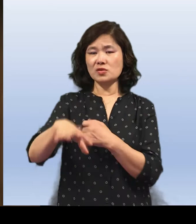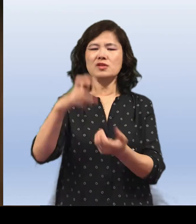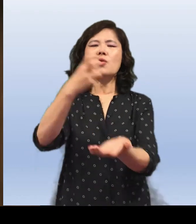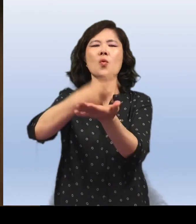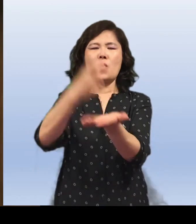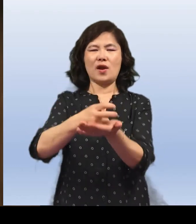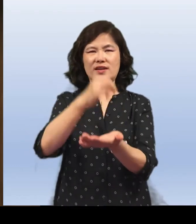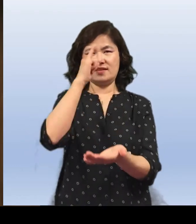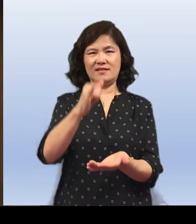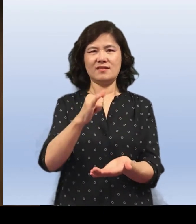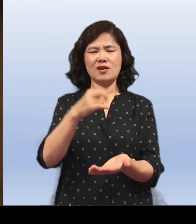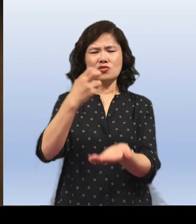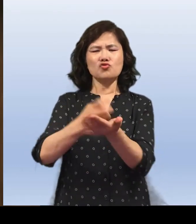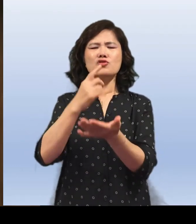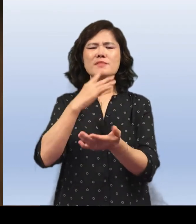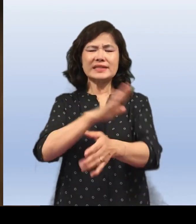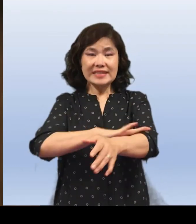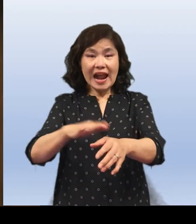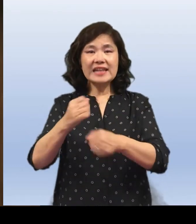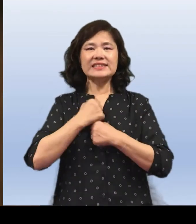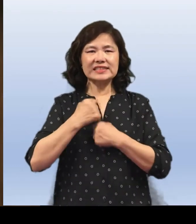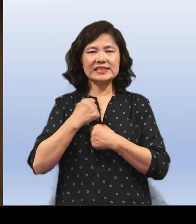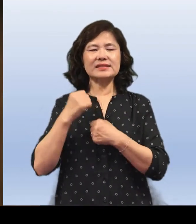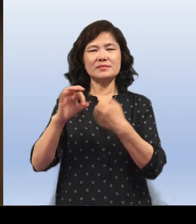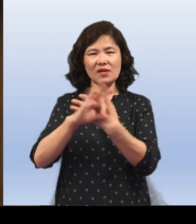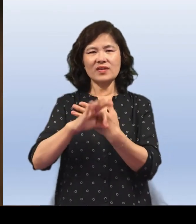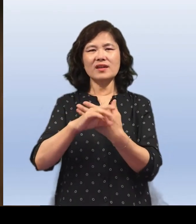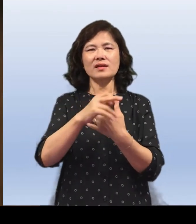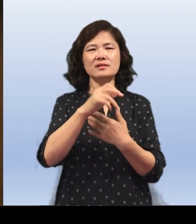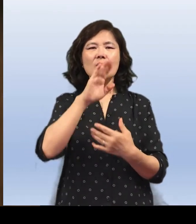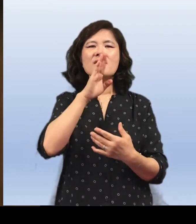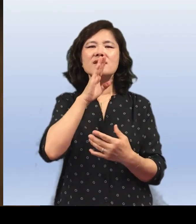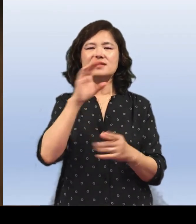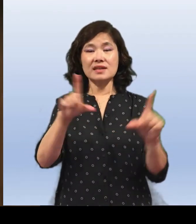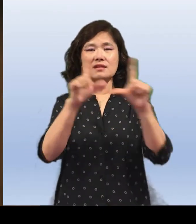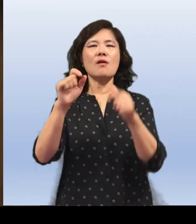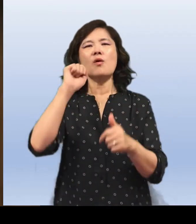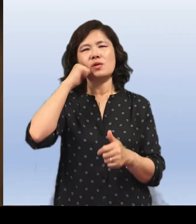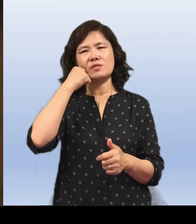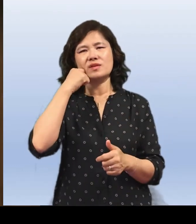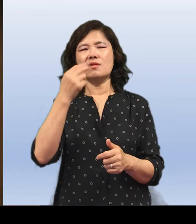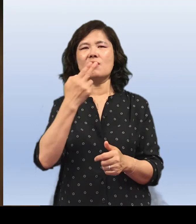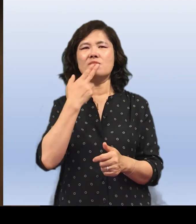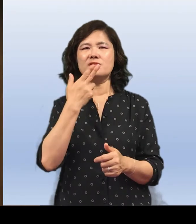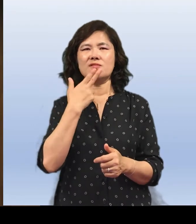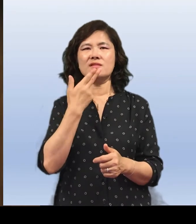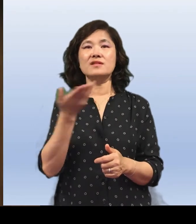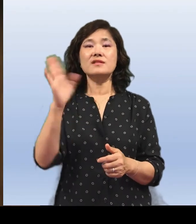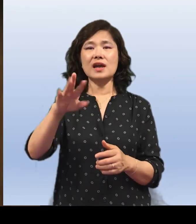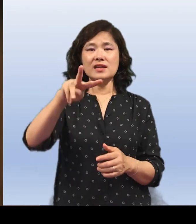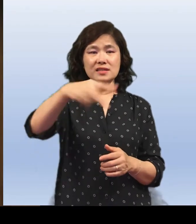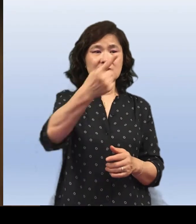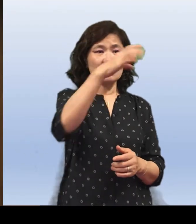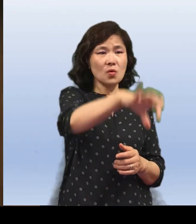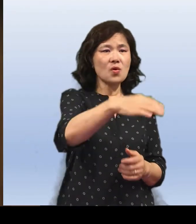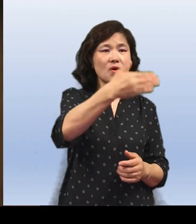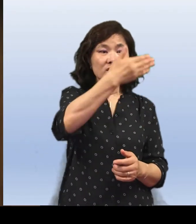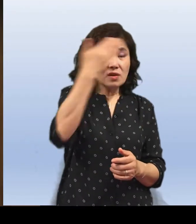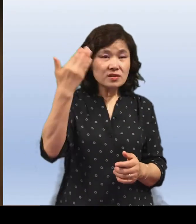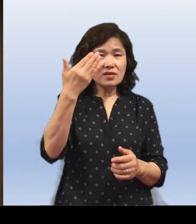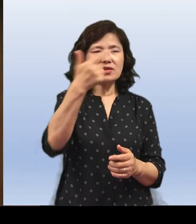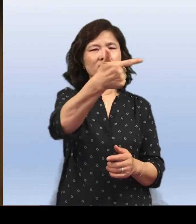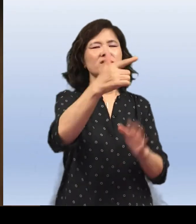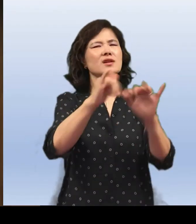있는 곳입니다. 그래서 규율만 잘 지키면 크게 생활하는 데 어렵지 않습니다. 그런데 스리랑카라는 그 나라의 청년들은 규율이